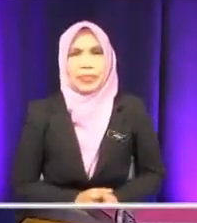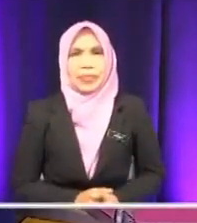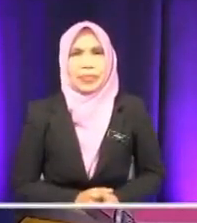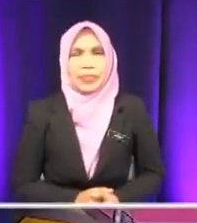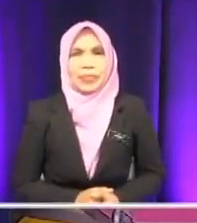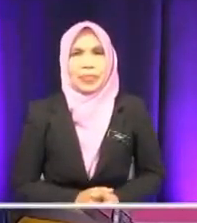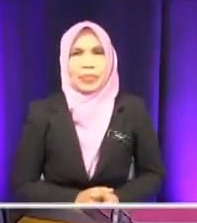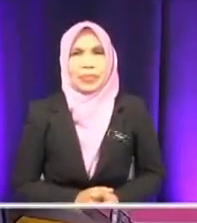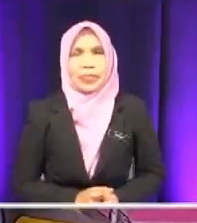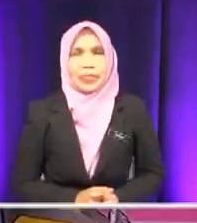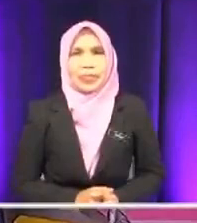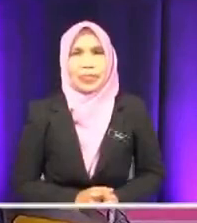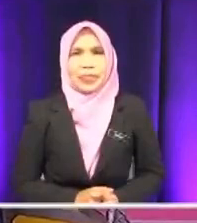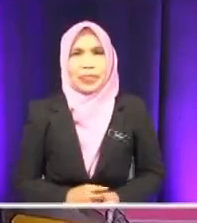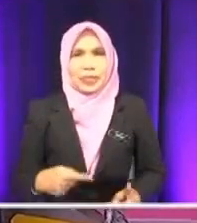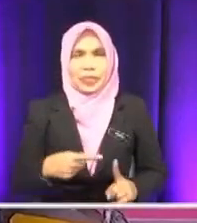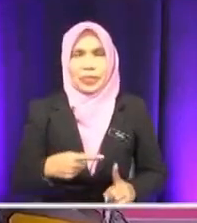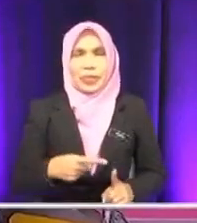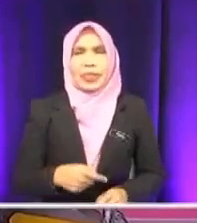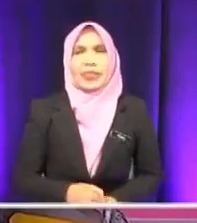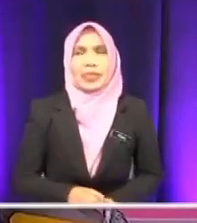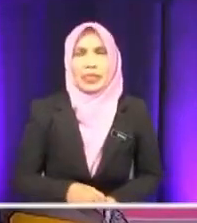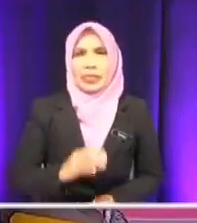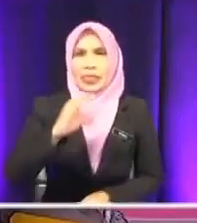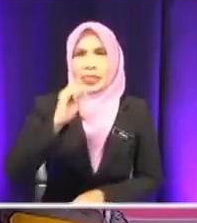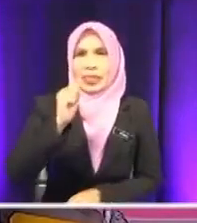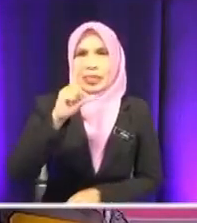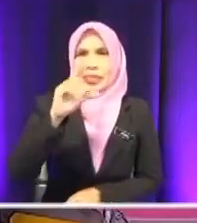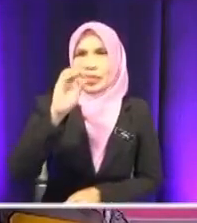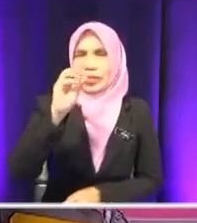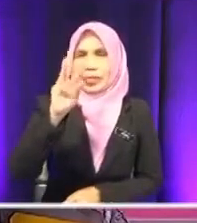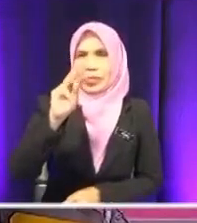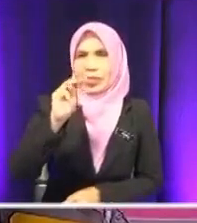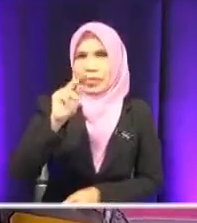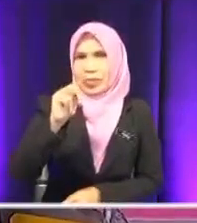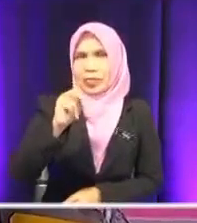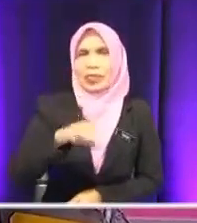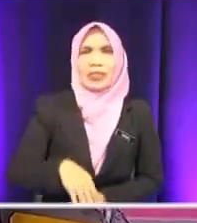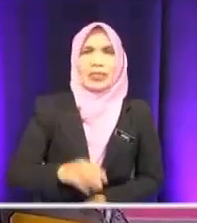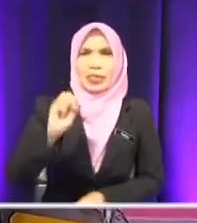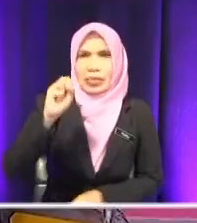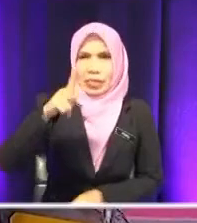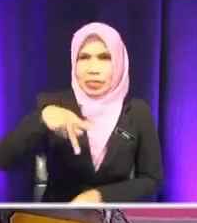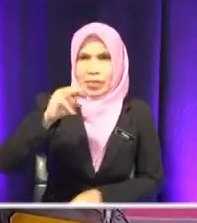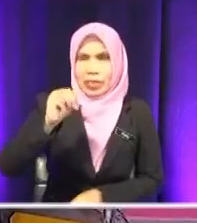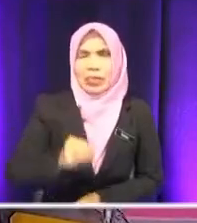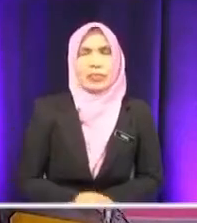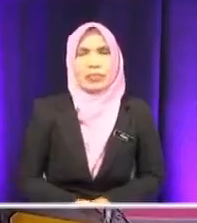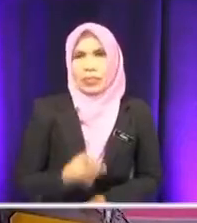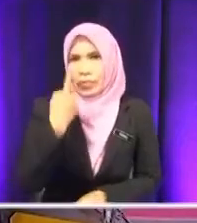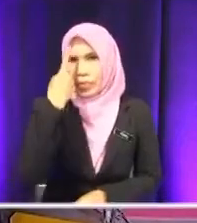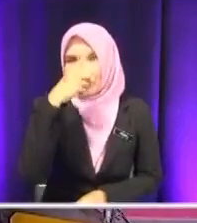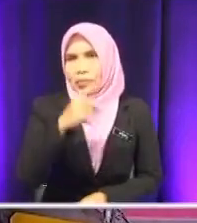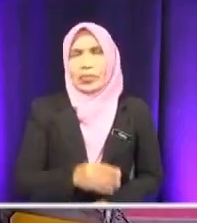murid-murid kepada calon-calon SBM semua ya kita lihat dulu format petak silat suka untuk format peta